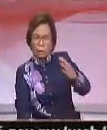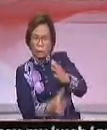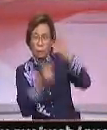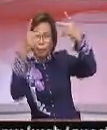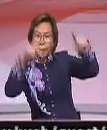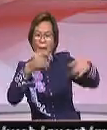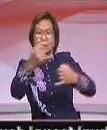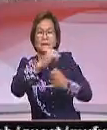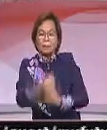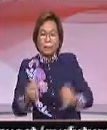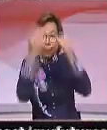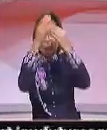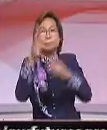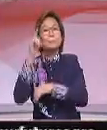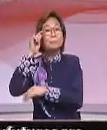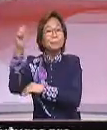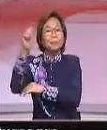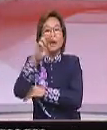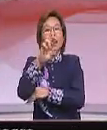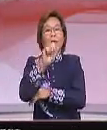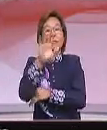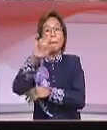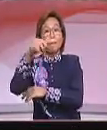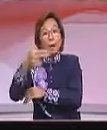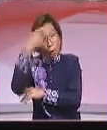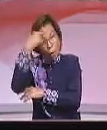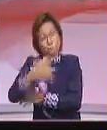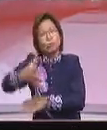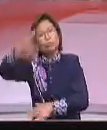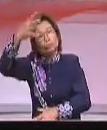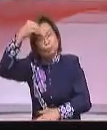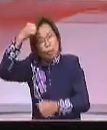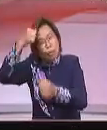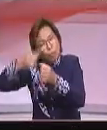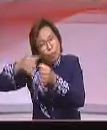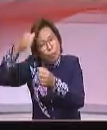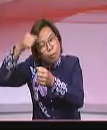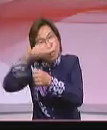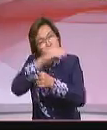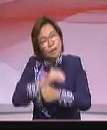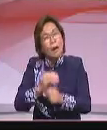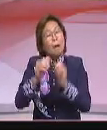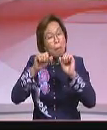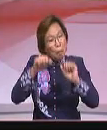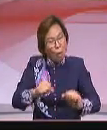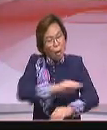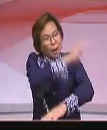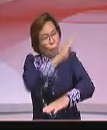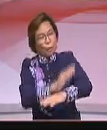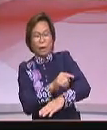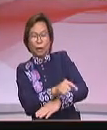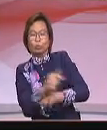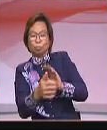Pengarah Jabatan Penyiaran Terengganu Rabiah Jamaluddin bagi mengembalikan nostalgia serta potensi besar Bukit Pak